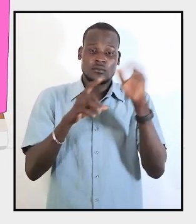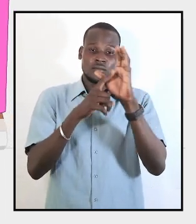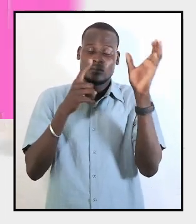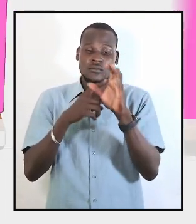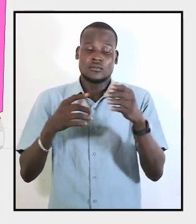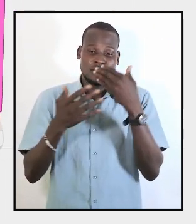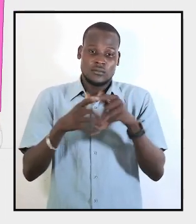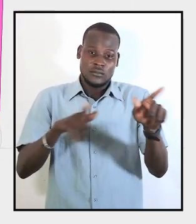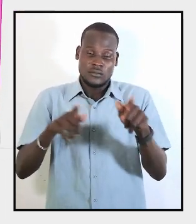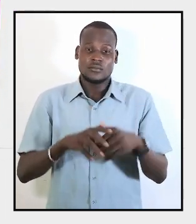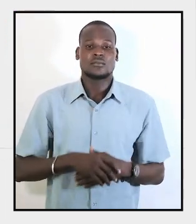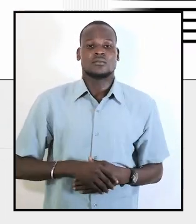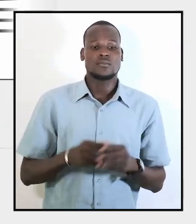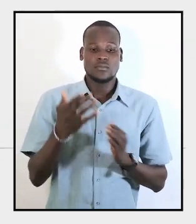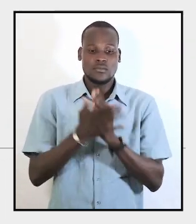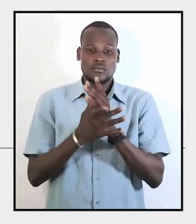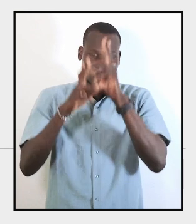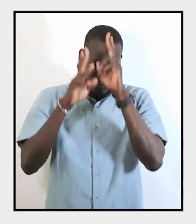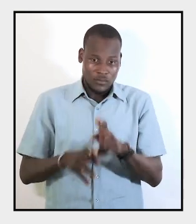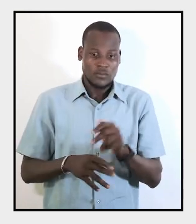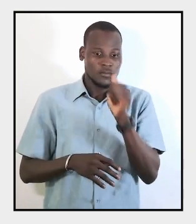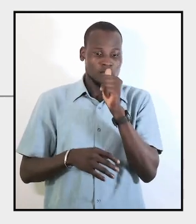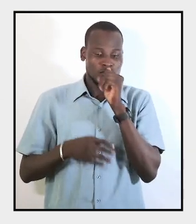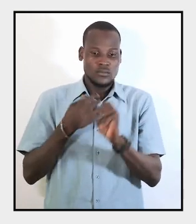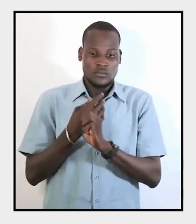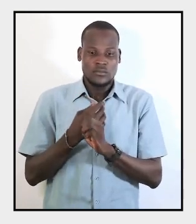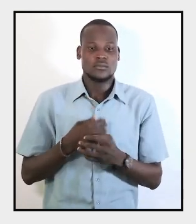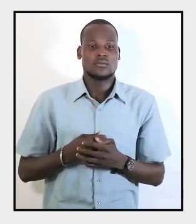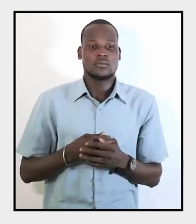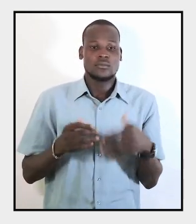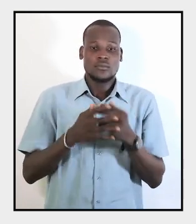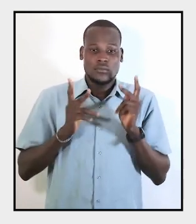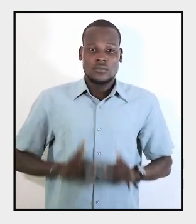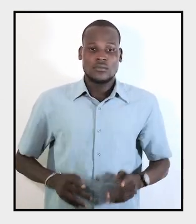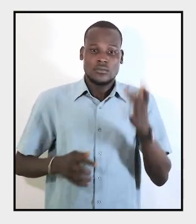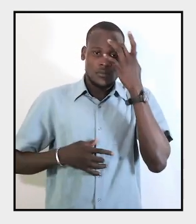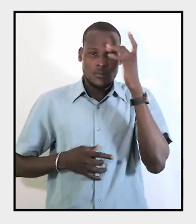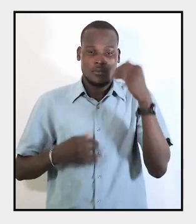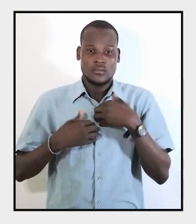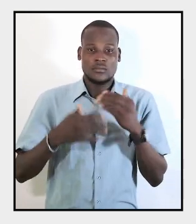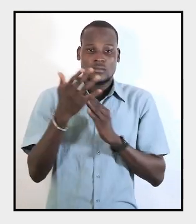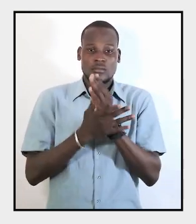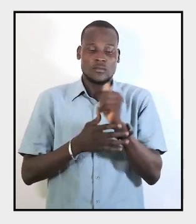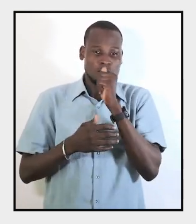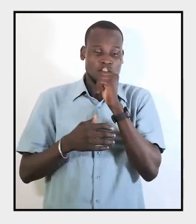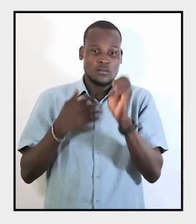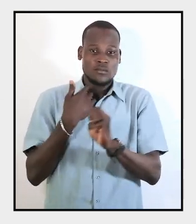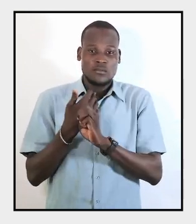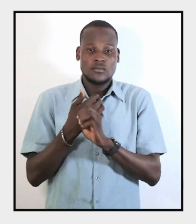soins dans le cadre de sa prise en charge. Droit au respect de la confidentialité. Tout patient a droit au respect